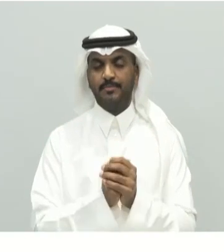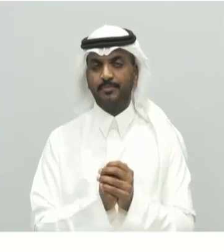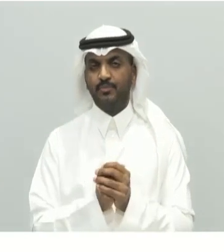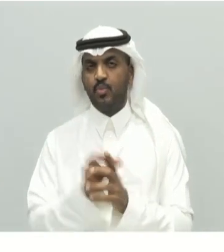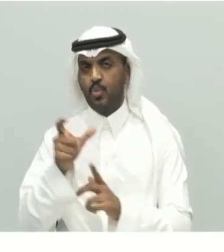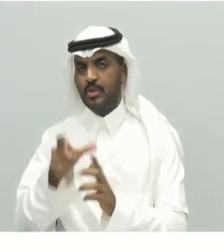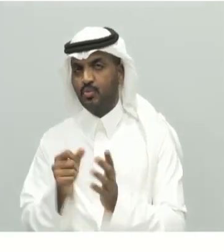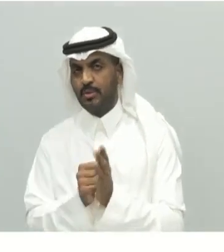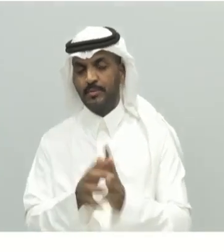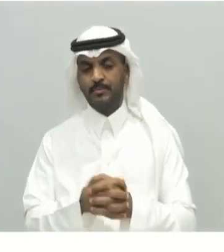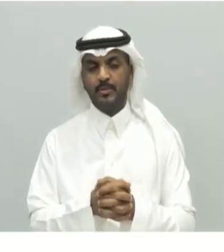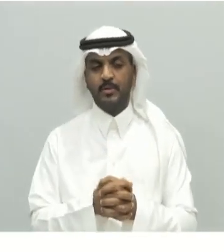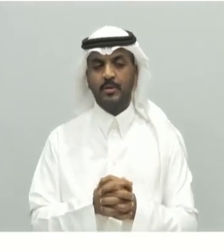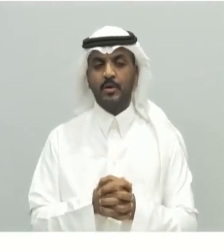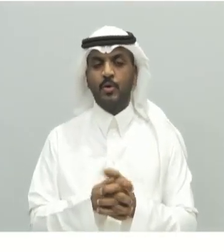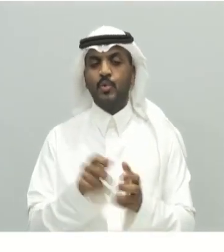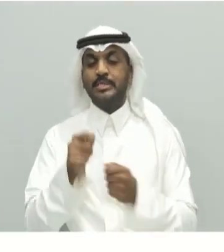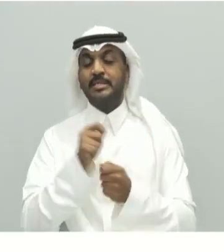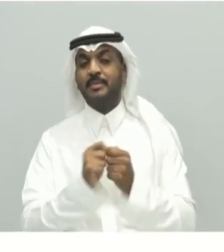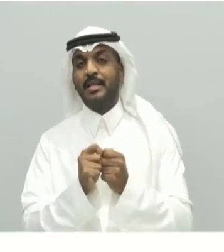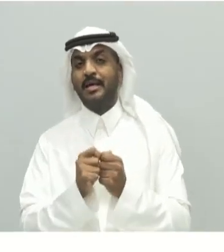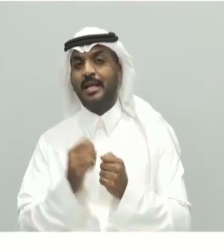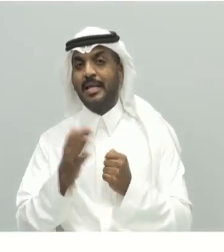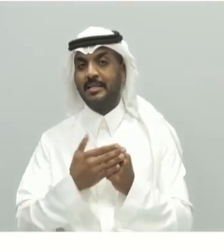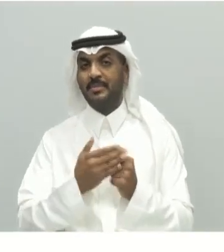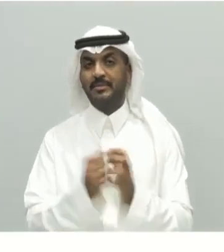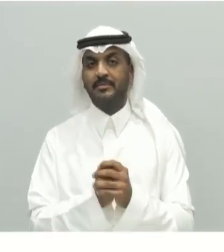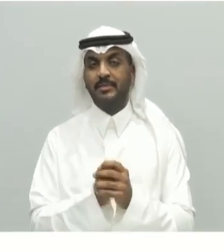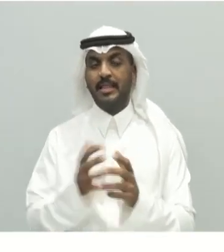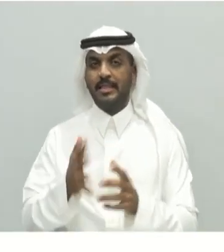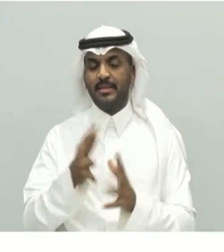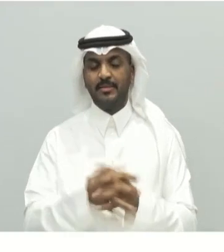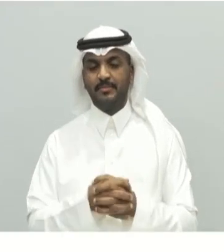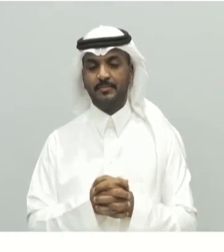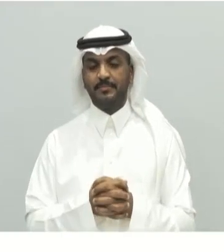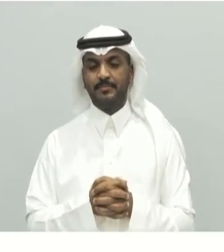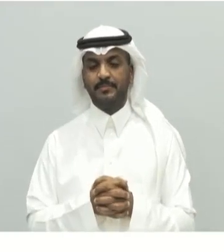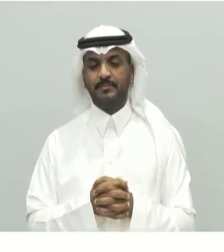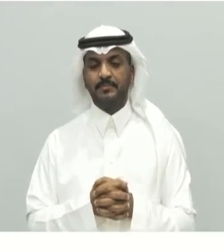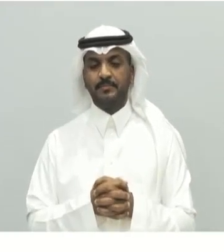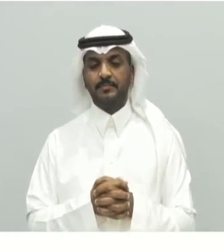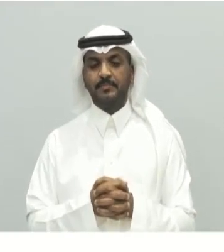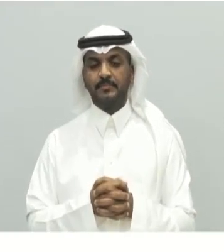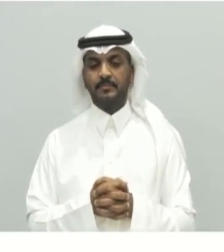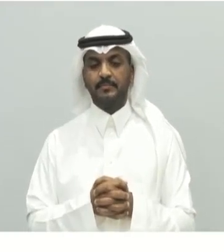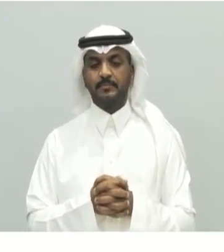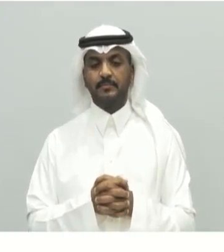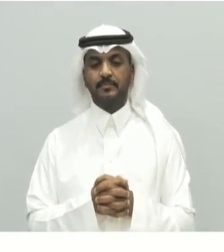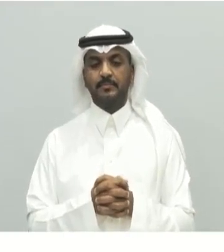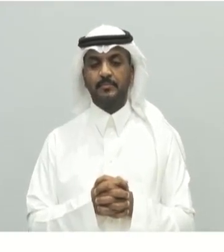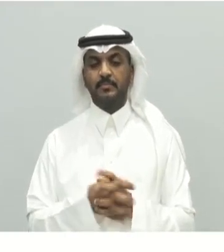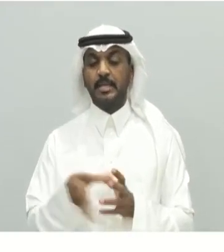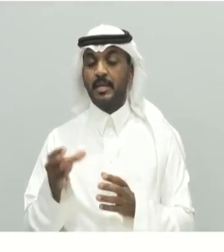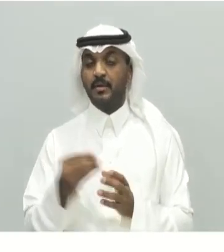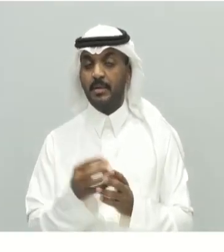واجتماعيا وسكانيا واستعمالها لخدمه التنميه من